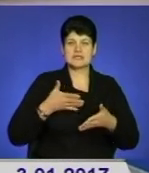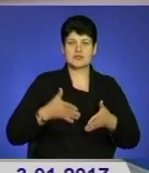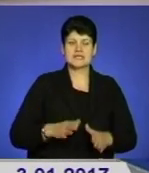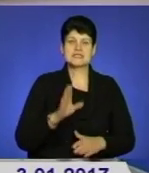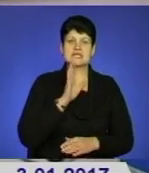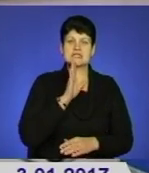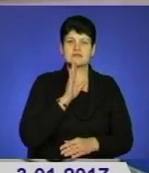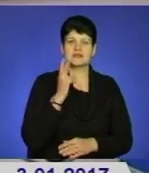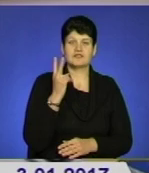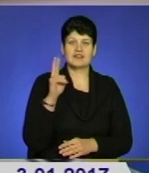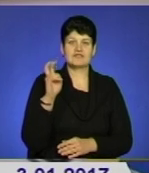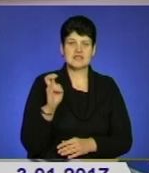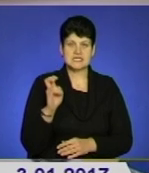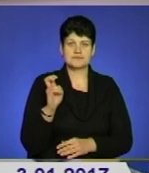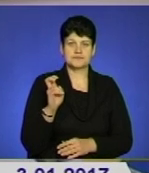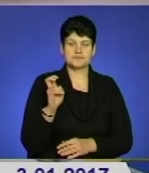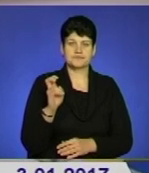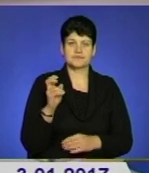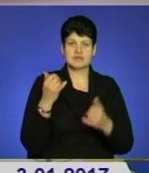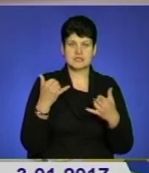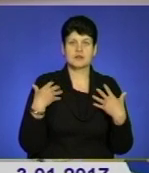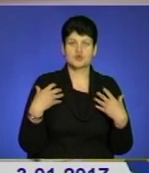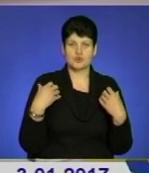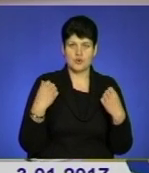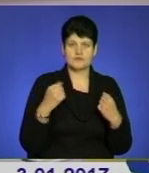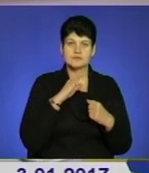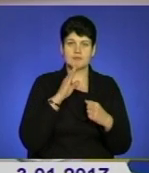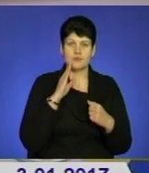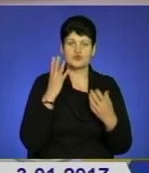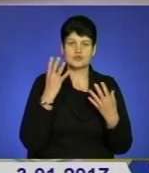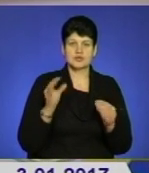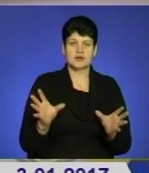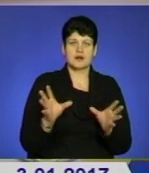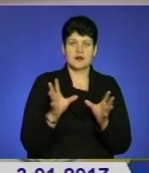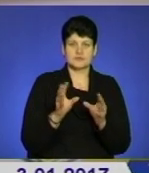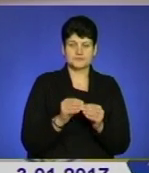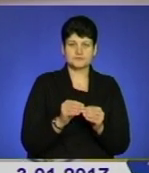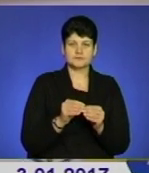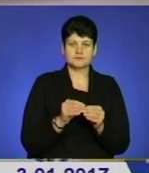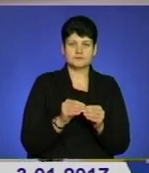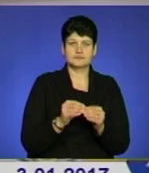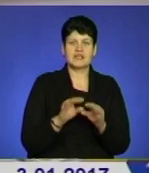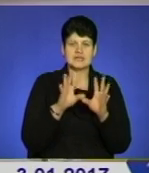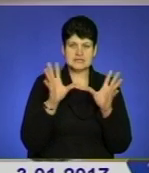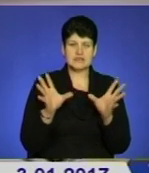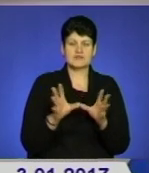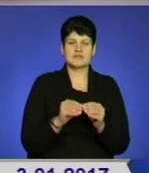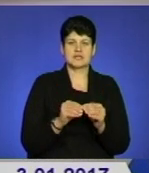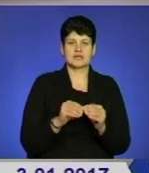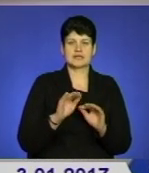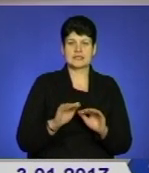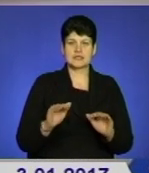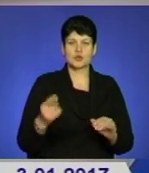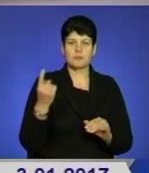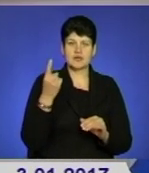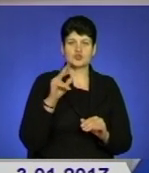дівчинка, 2200, вона зараз здорова, з мамою ще перебуває в перинатальному центрі. А взагалі всіх діток